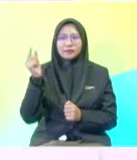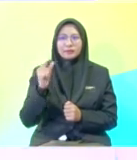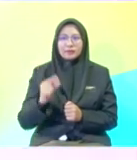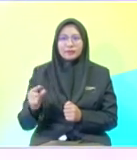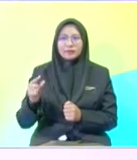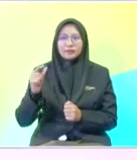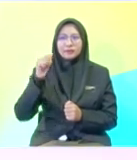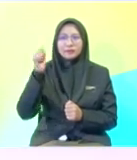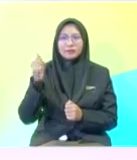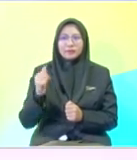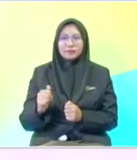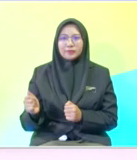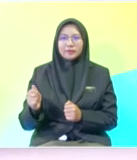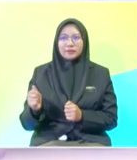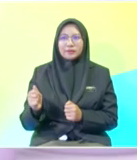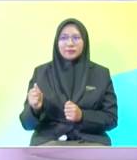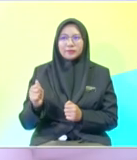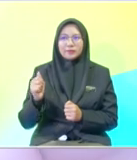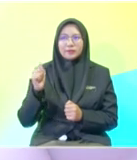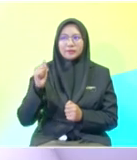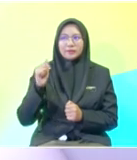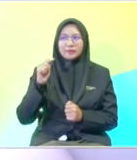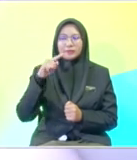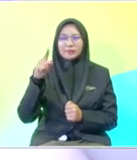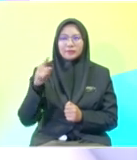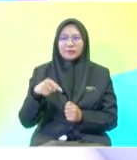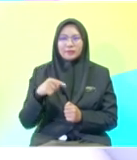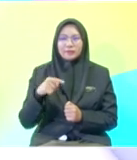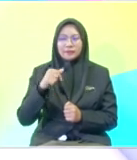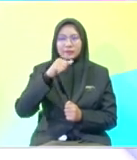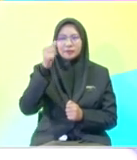Rin lagi satu